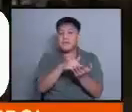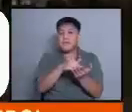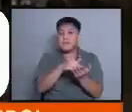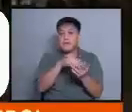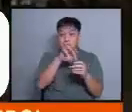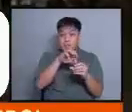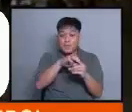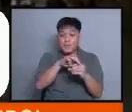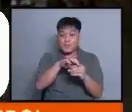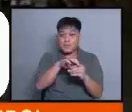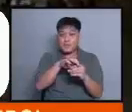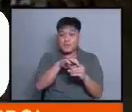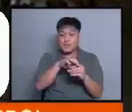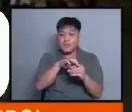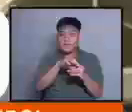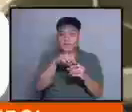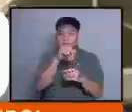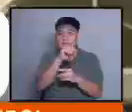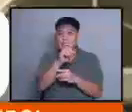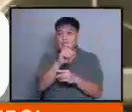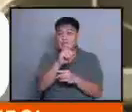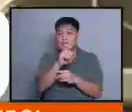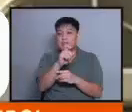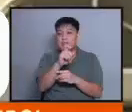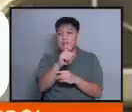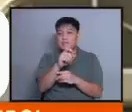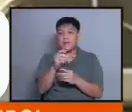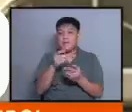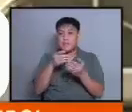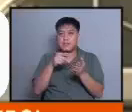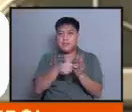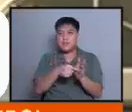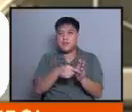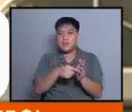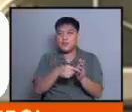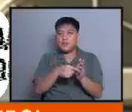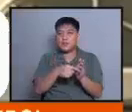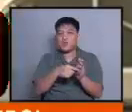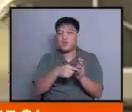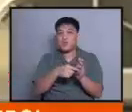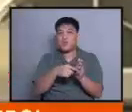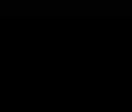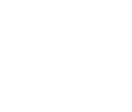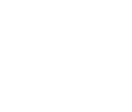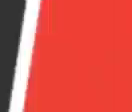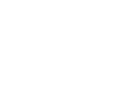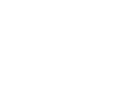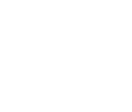ipawalang bisa ang resulta ng halalan sa 3 probinsya sa Mindanao.